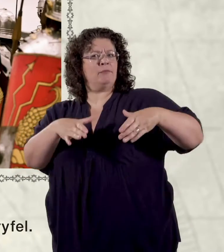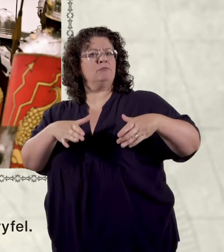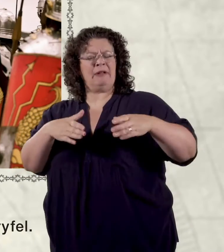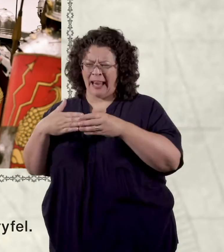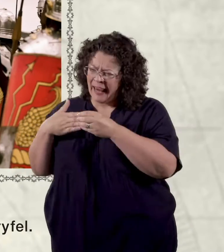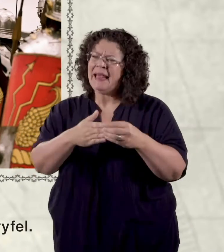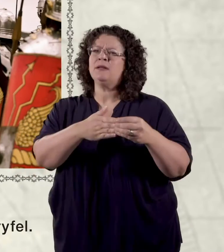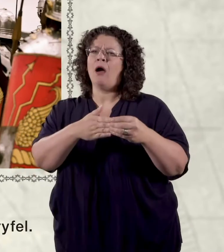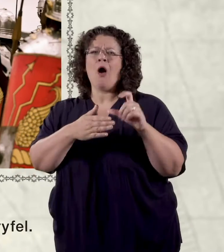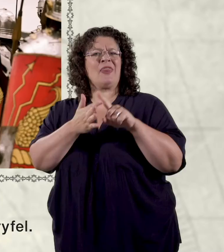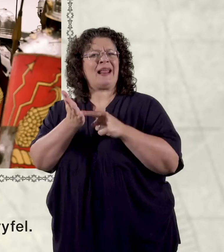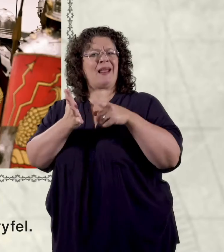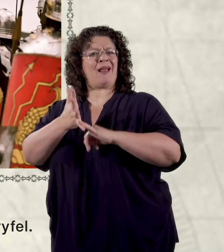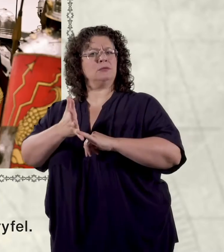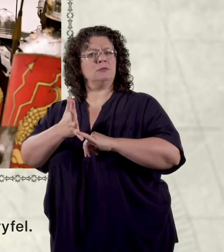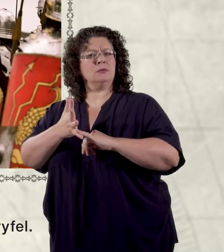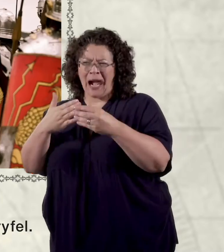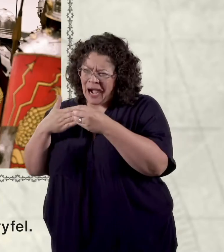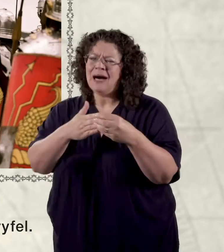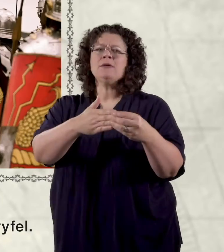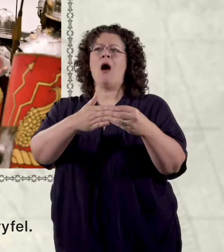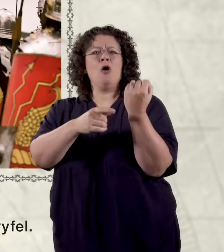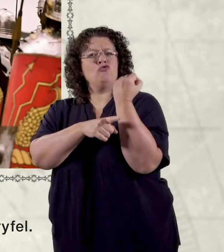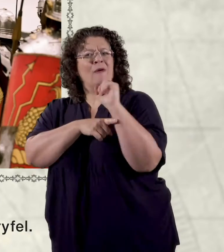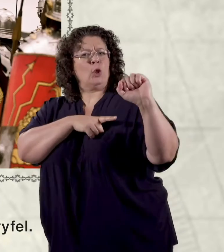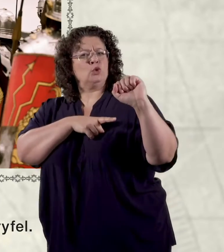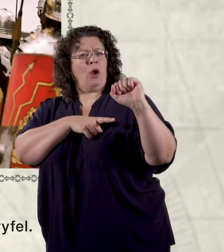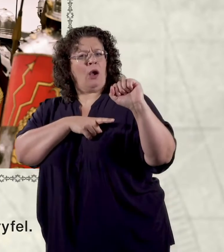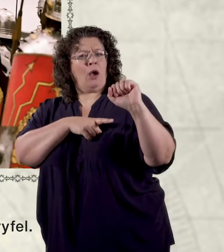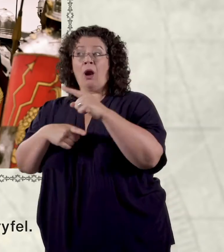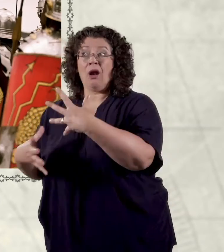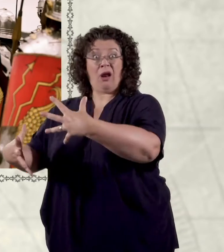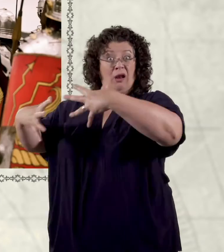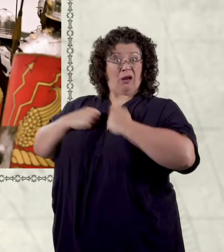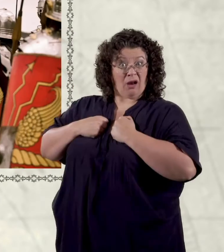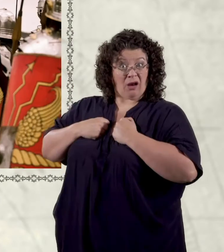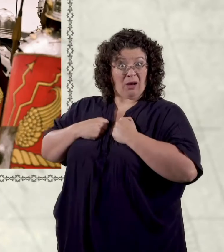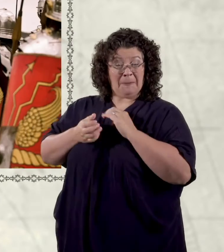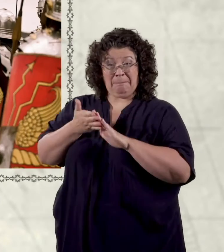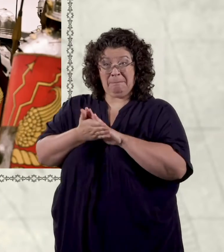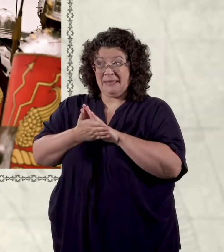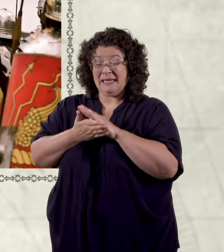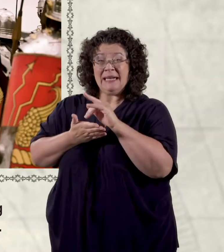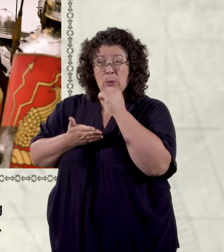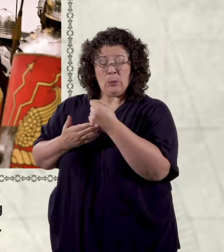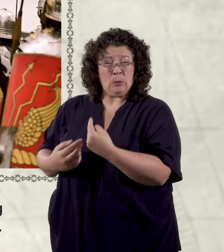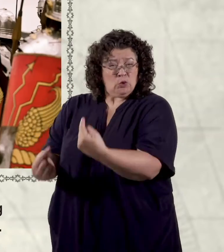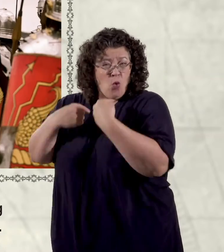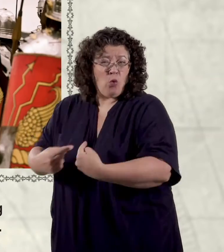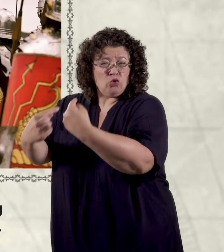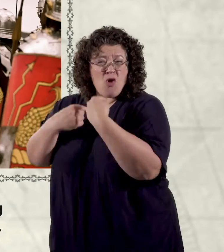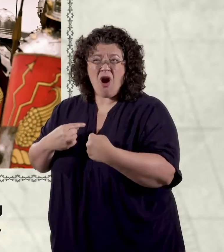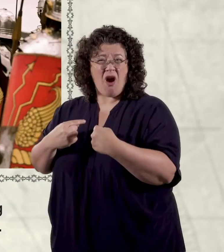oedd arweinydd y Celtiaid, arweinydd yr Aethwy, arweinydd y gwrthryfel. Mi fysa fy nalu a